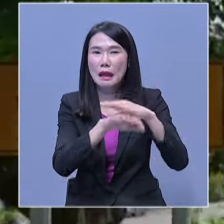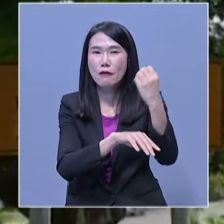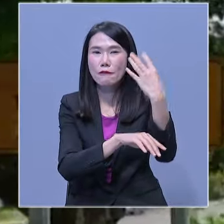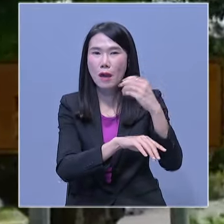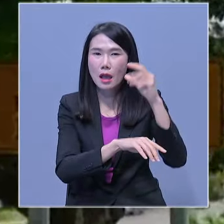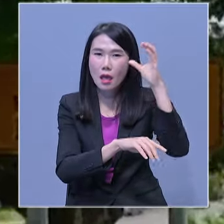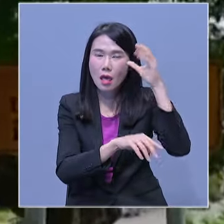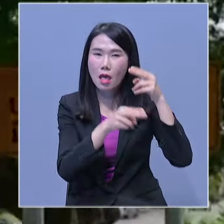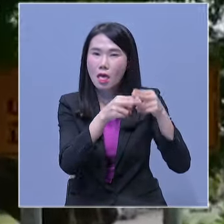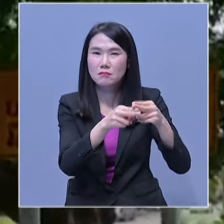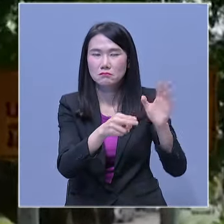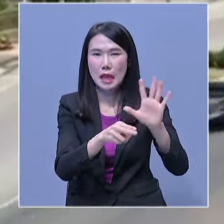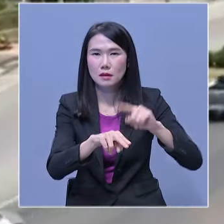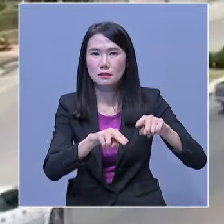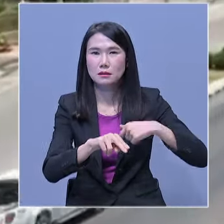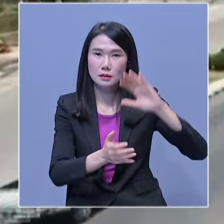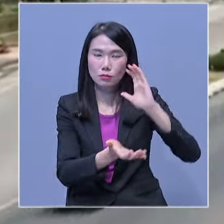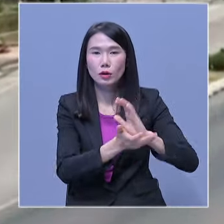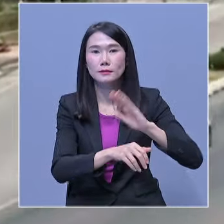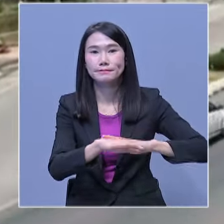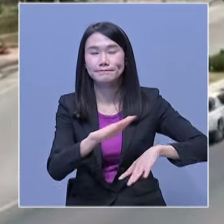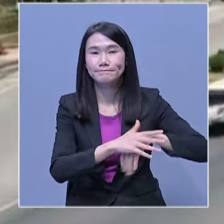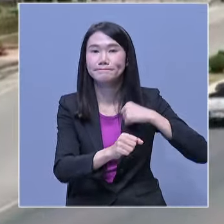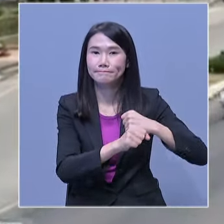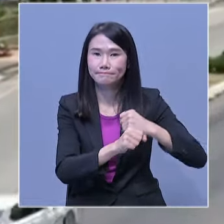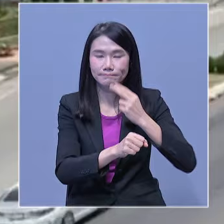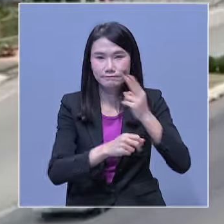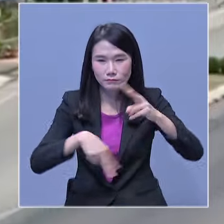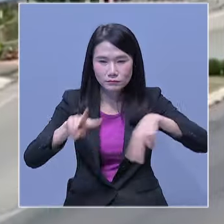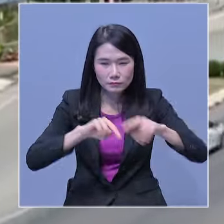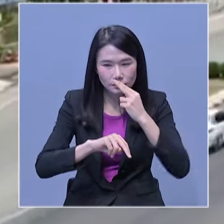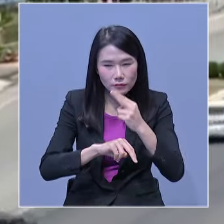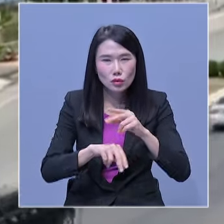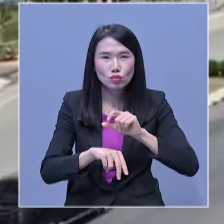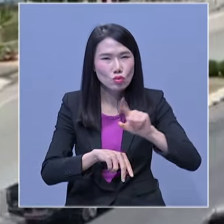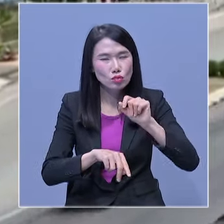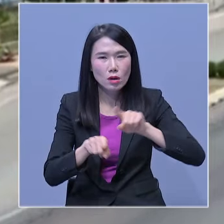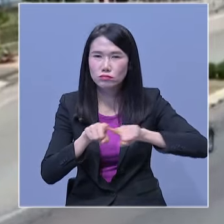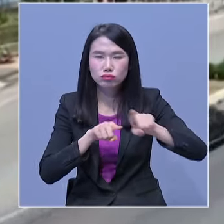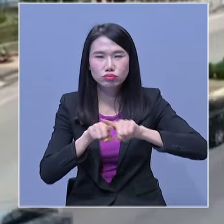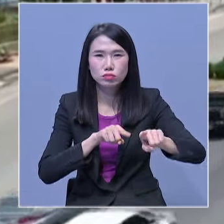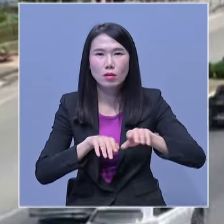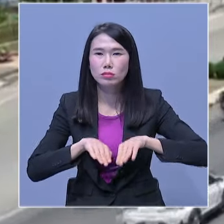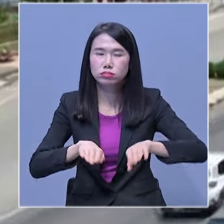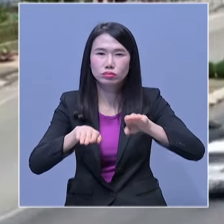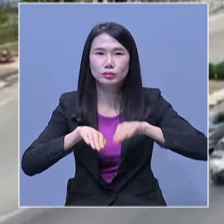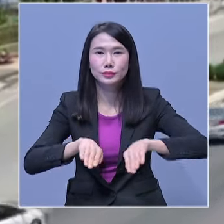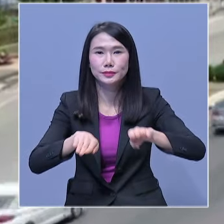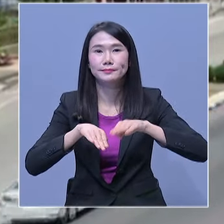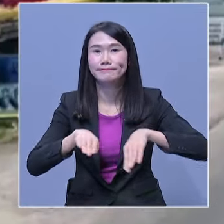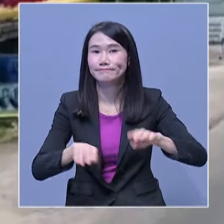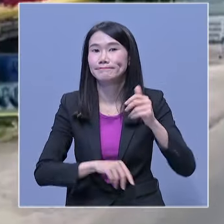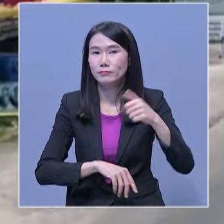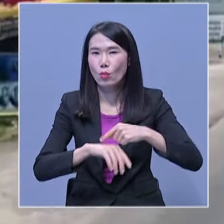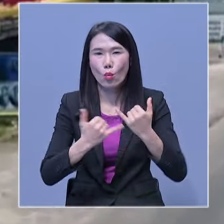อัตโนมัติเพื่อเร่งระบายรถออกจากตัวเมืองนครสวรรค์ให้เร็วที่สุดนะครับคาดว่าปริมาณรถยังคงทยอยเดินทางอย่างต่อเนื่อง